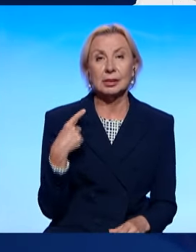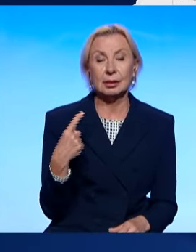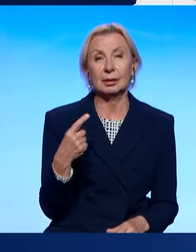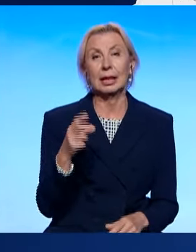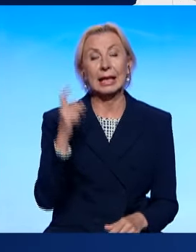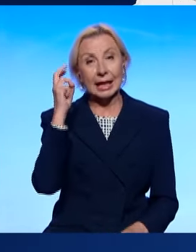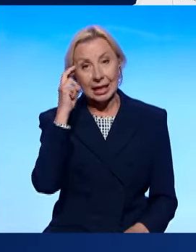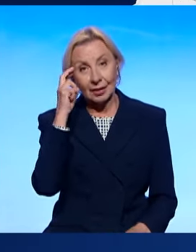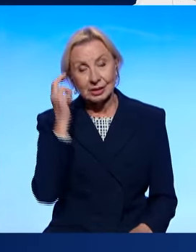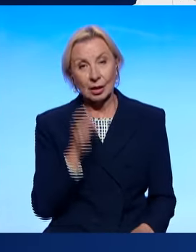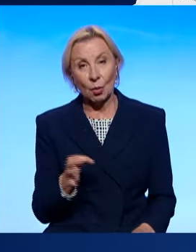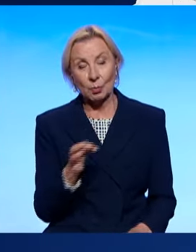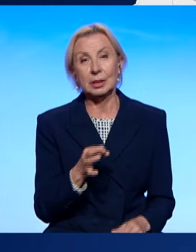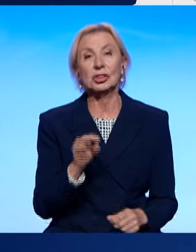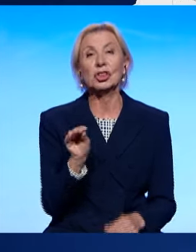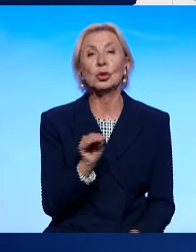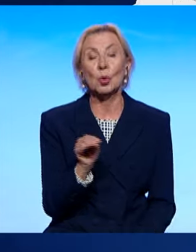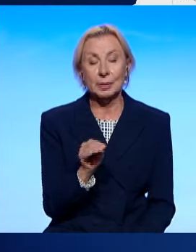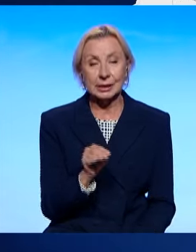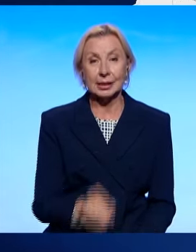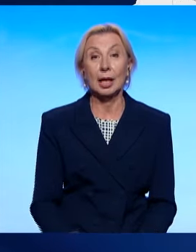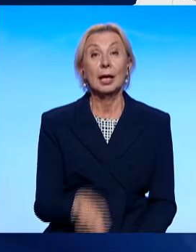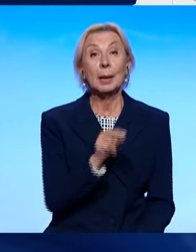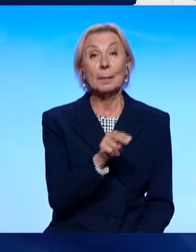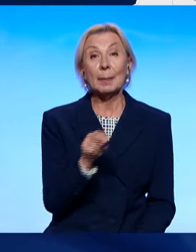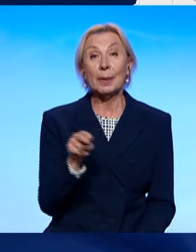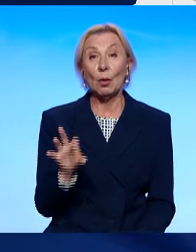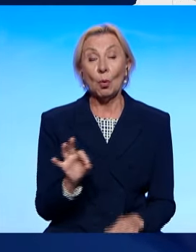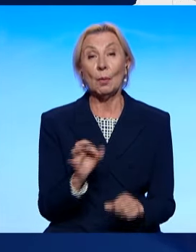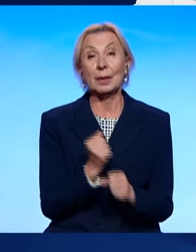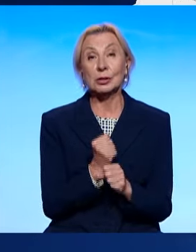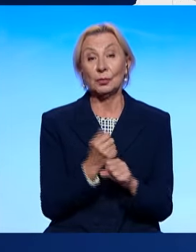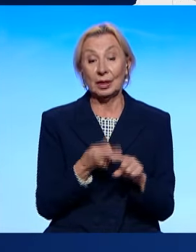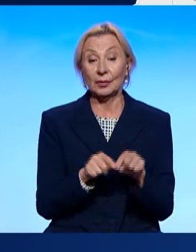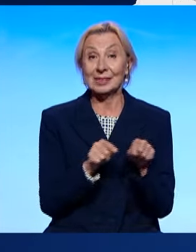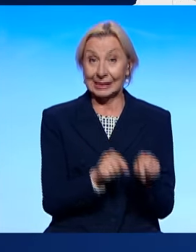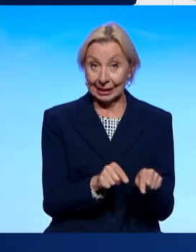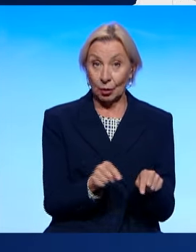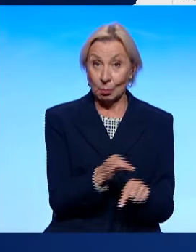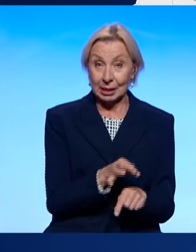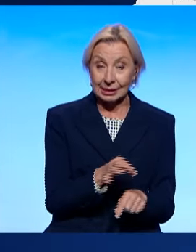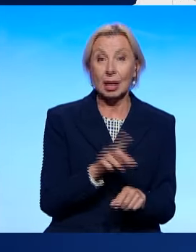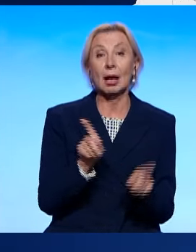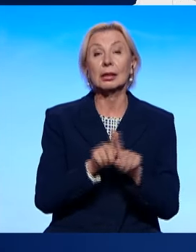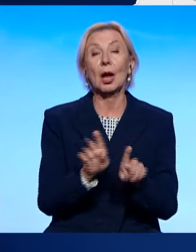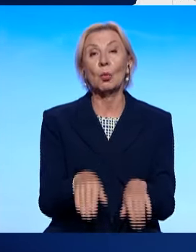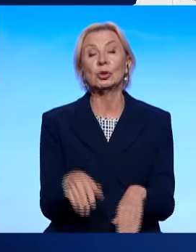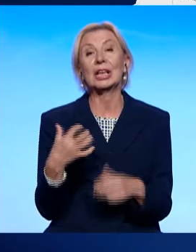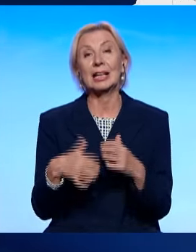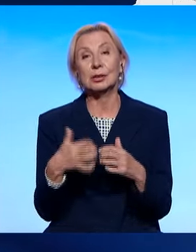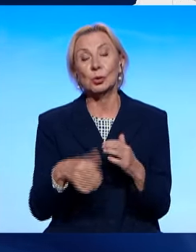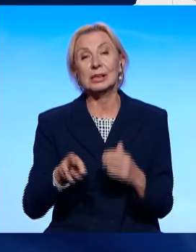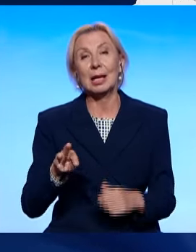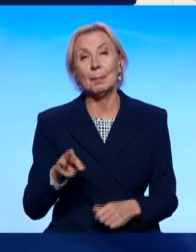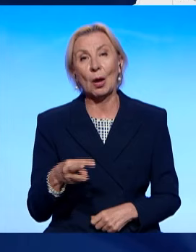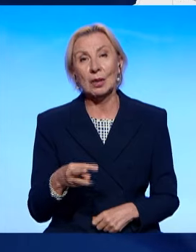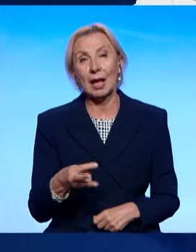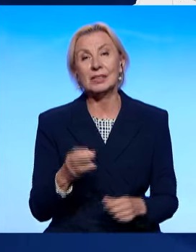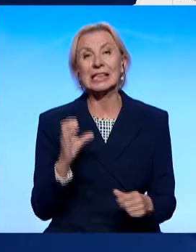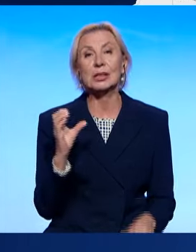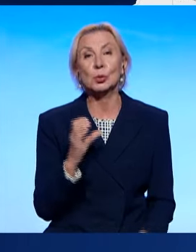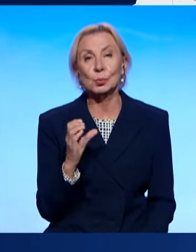та Житомирщину. Відомо, що ППО працювало в цих областях, а також у Херсонській, Миколаївській, Сумській та